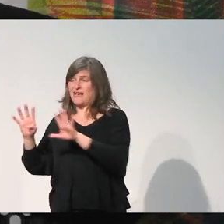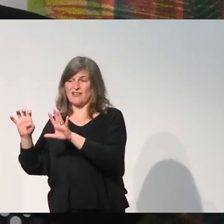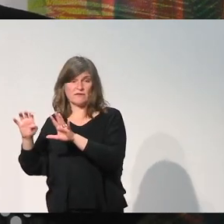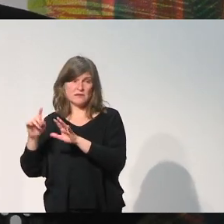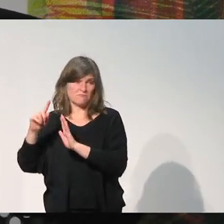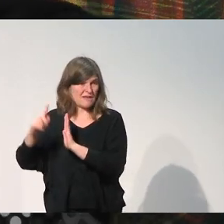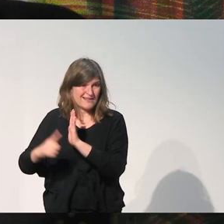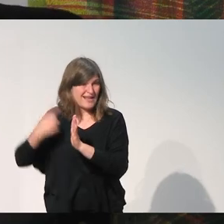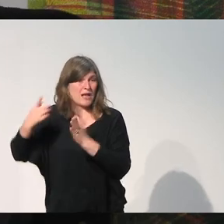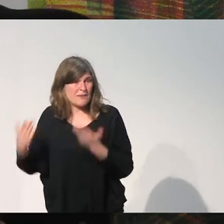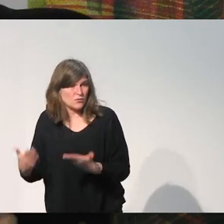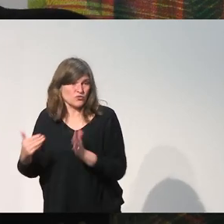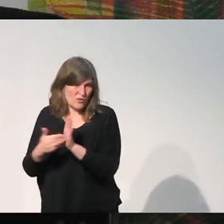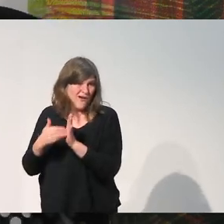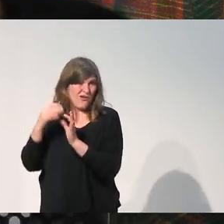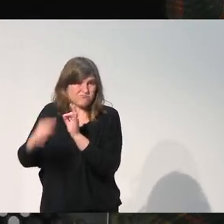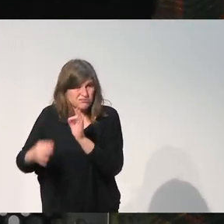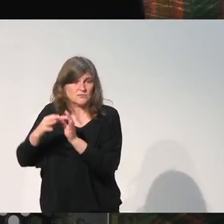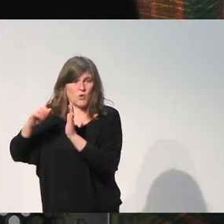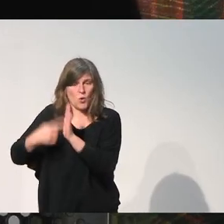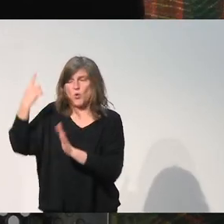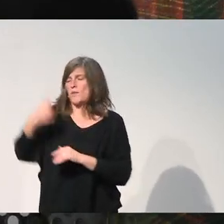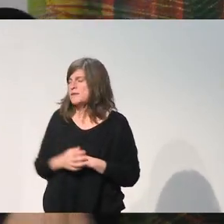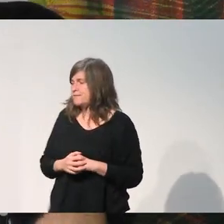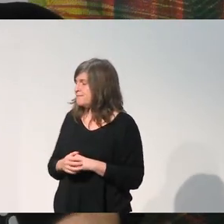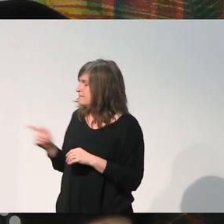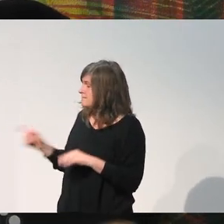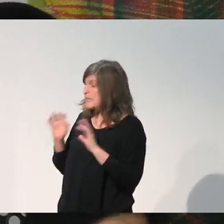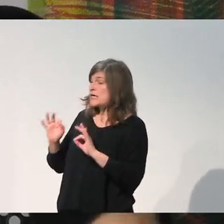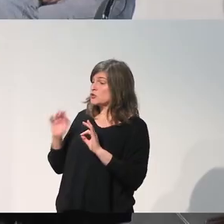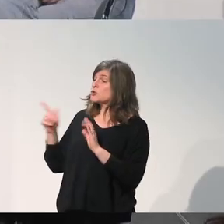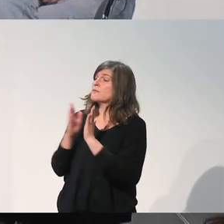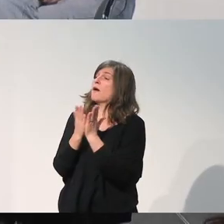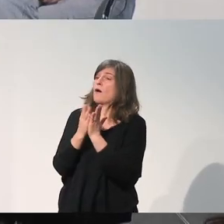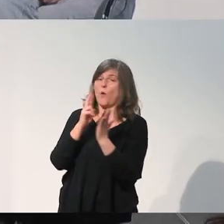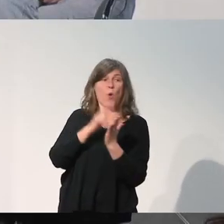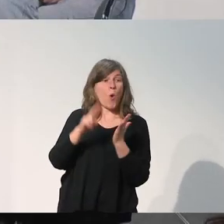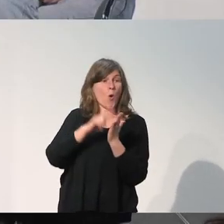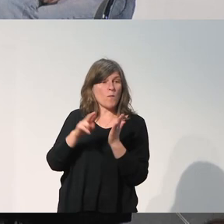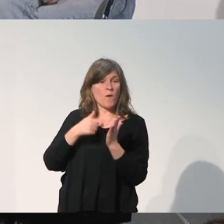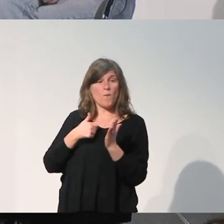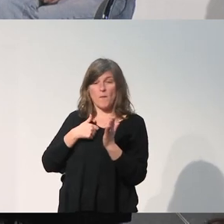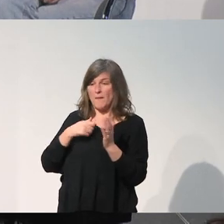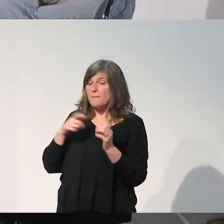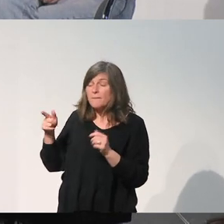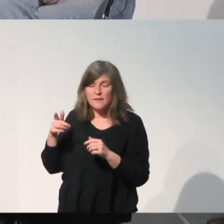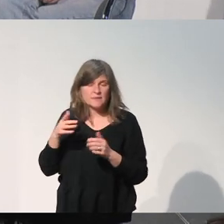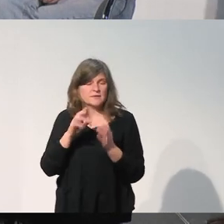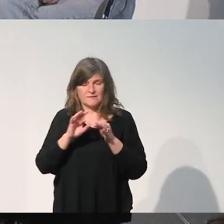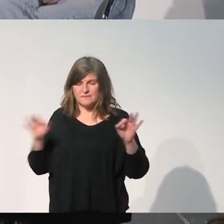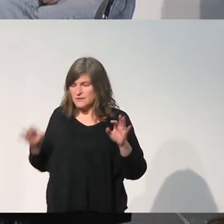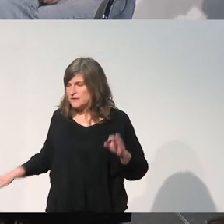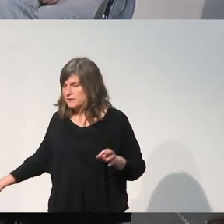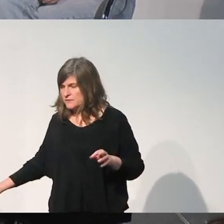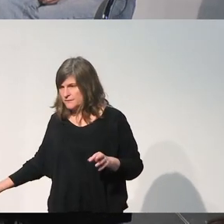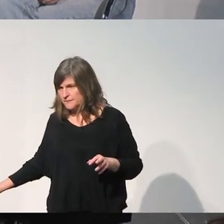autre façon. Exactement, et vous l'écrivez dans le roman. Le plus surprenant quand je lis ces lettres, c'est que 40 ans plus tard, mes amis et ma